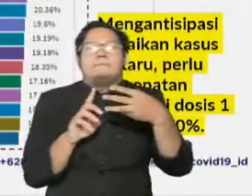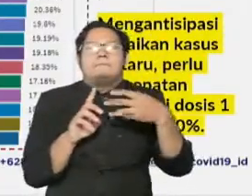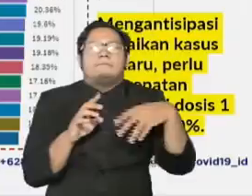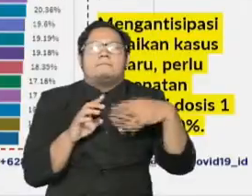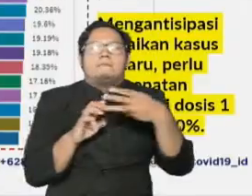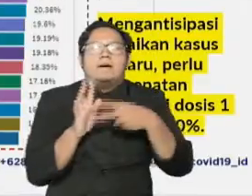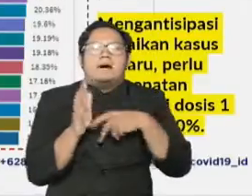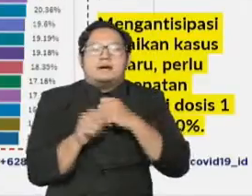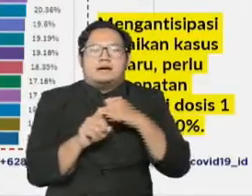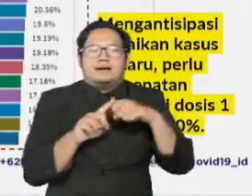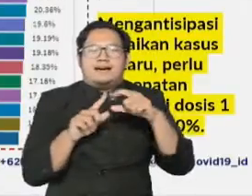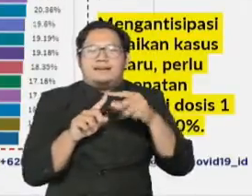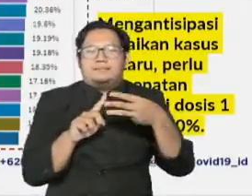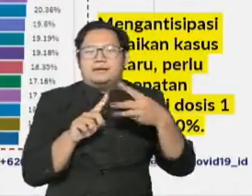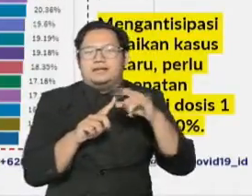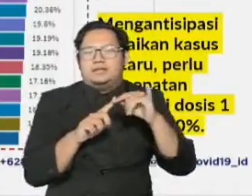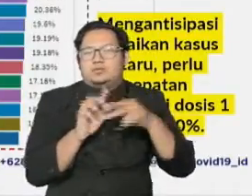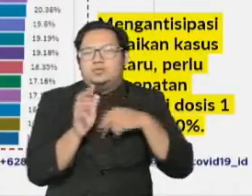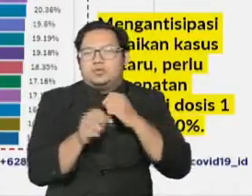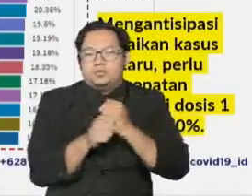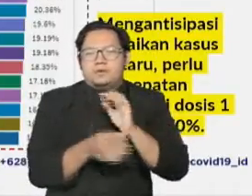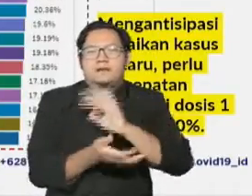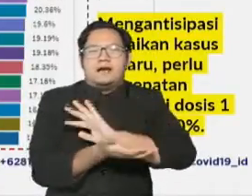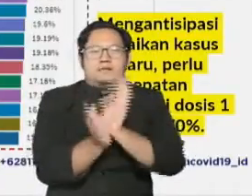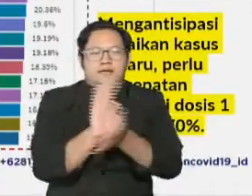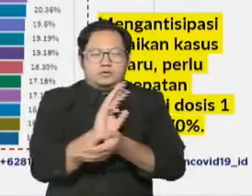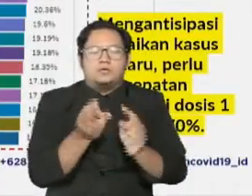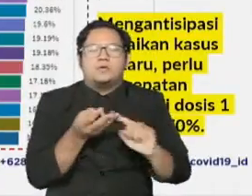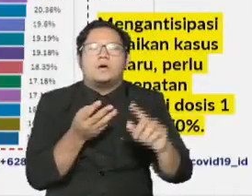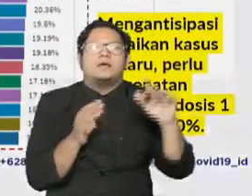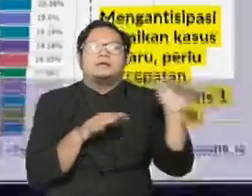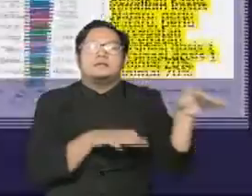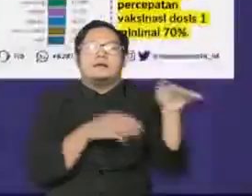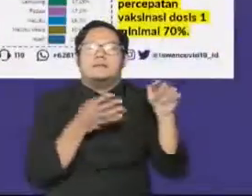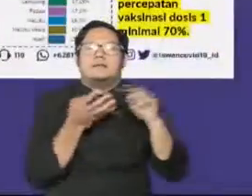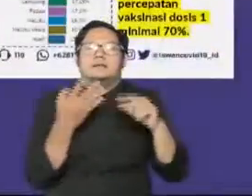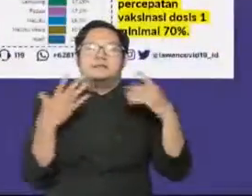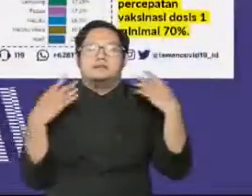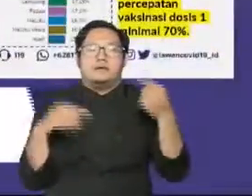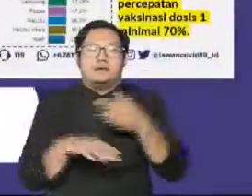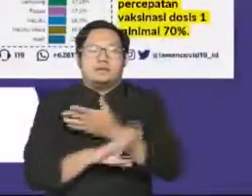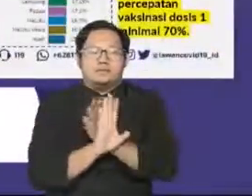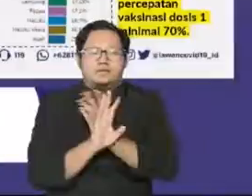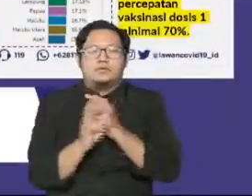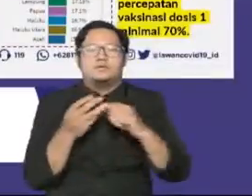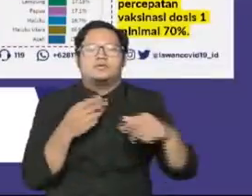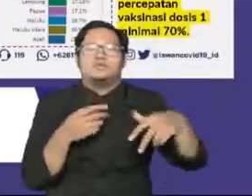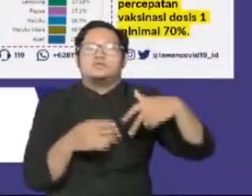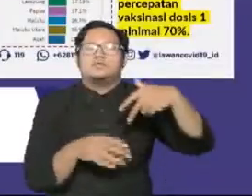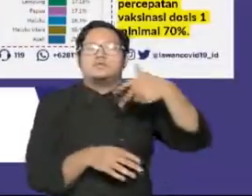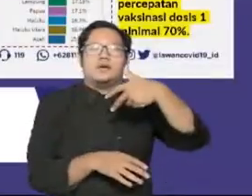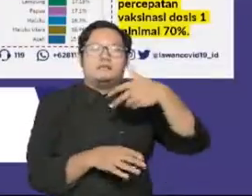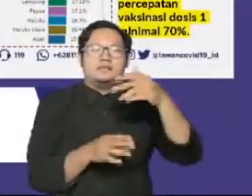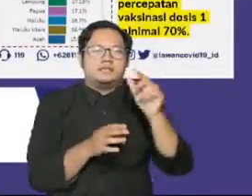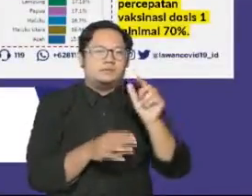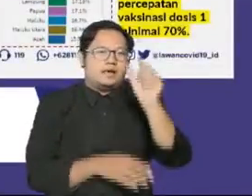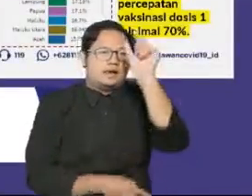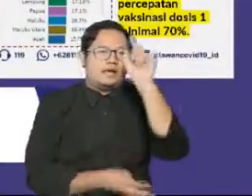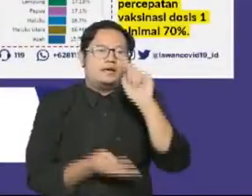Kalimantan Timur Jambi Jawa Timur Sulawesi Utara Jakbar dan